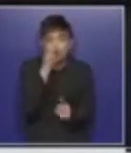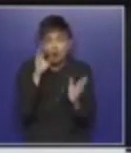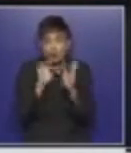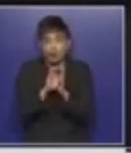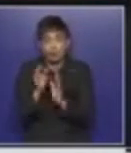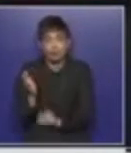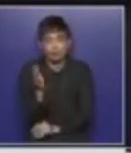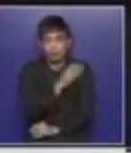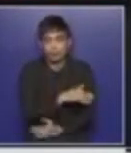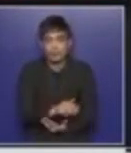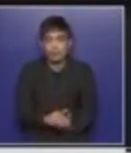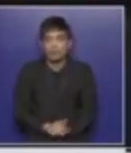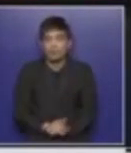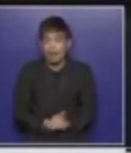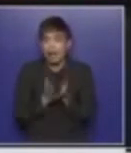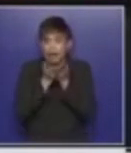แต่ถ้าเห็นไหมครับเนี่ยไอ้เนื้อน้ำนี่แหละครับเนี่ยถามบอกว่าท่านจะซื้อไปรถกับใครครับวันนี้เนี่ยโควิชเนี่ยท่านยังแก้ปัญหาไม่ได้เลยครับ